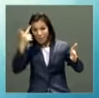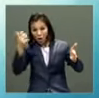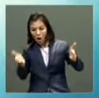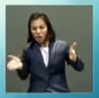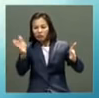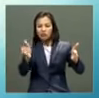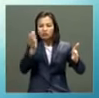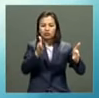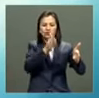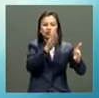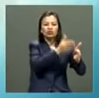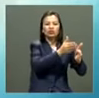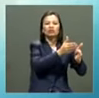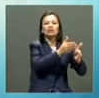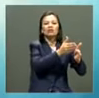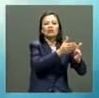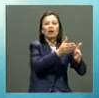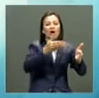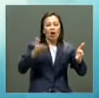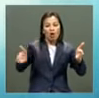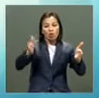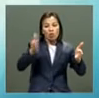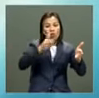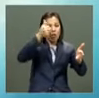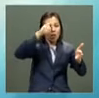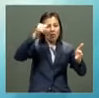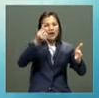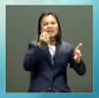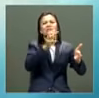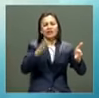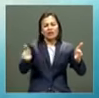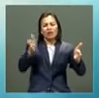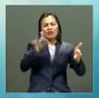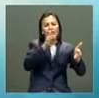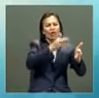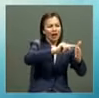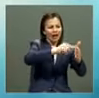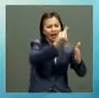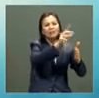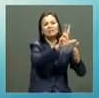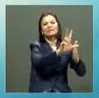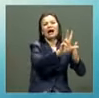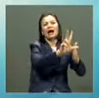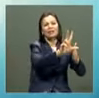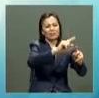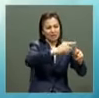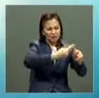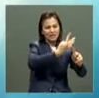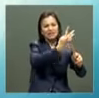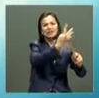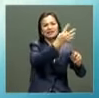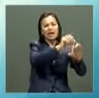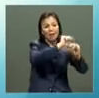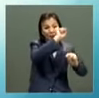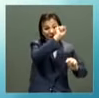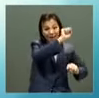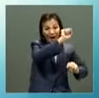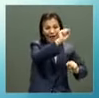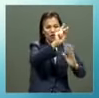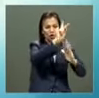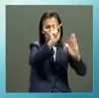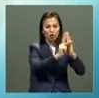ที่เราทำเมื่อ14วันที่แล้วก็คือวันที่3เมษายนซึ่งเราประกาศคือฟิลเป็นวัน